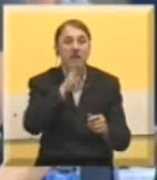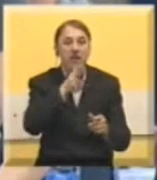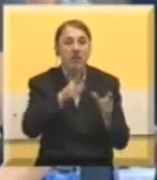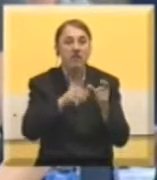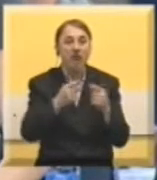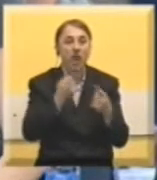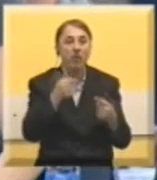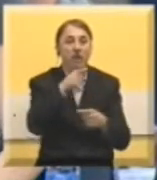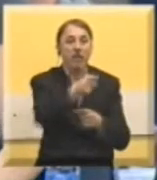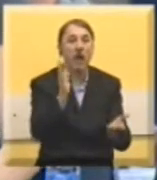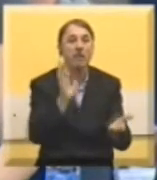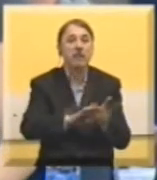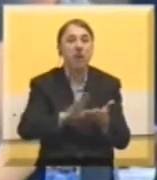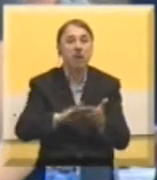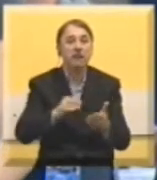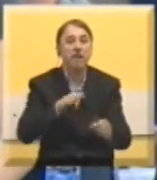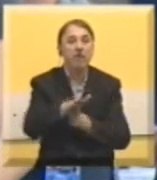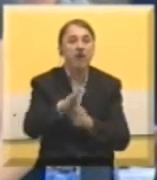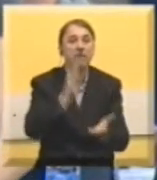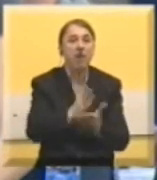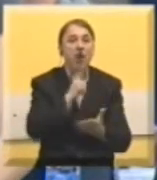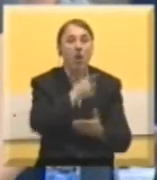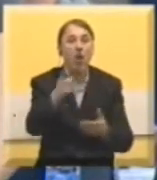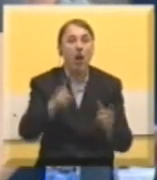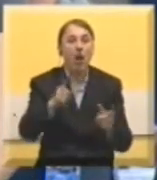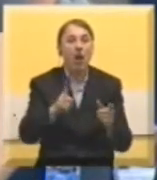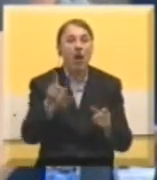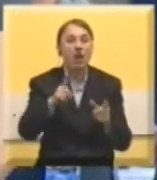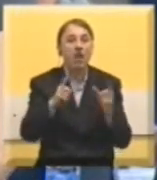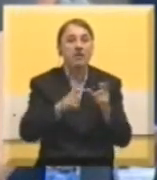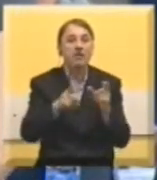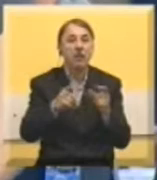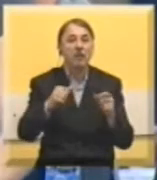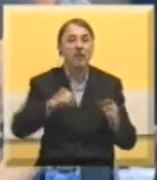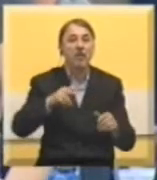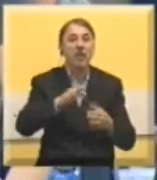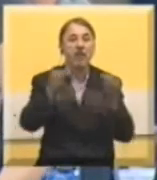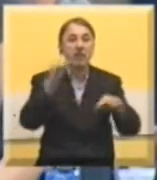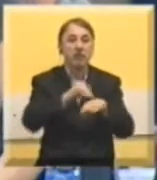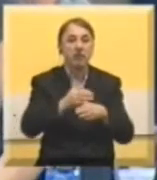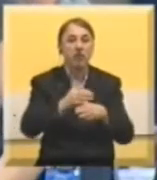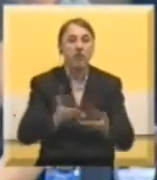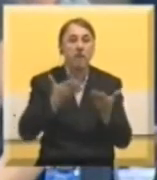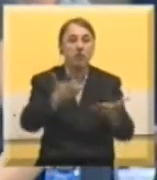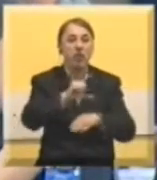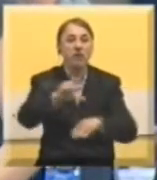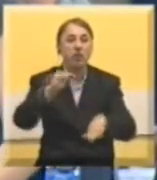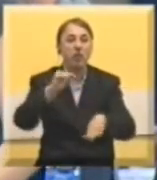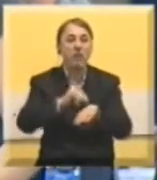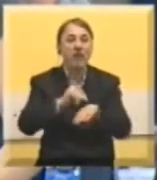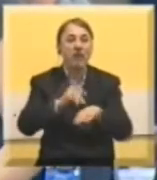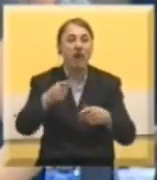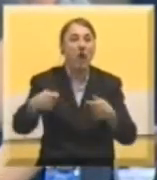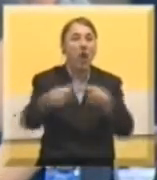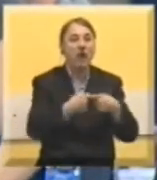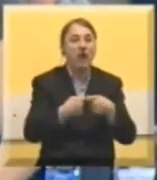tražim od njega da ako ima dokaze protiv bilo koga iz Lige socijaldemokrata Vojvodine to javno saopšti i podnese krivičnu prijavu